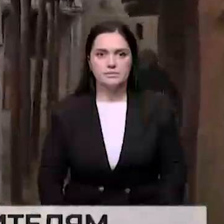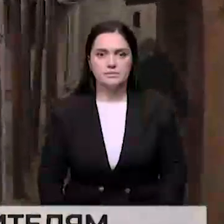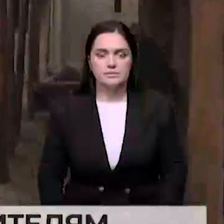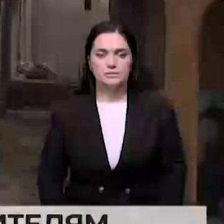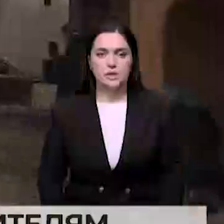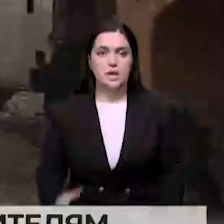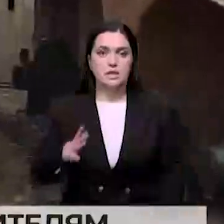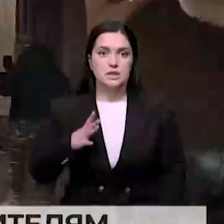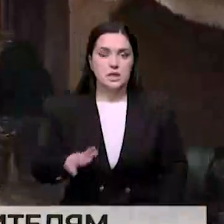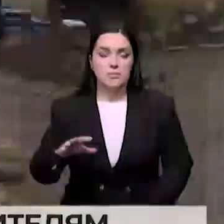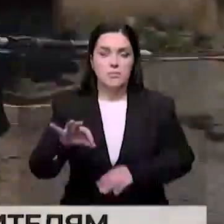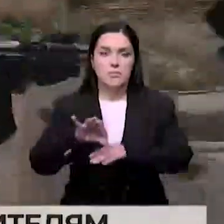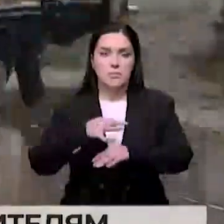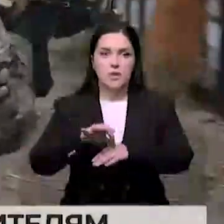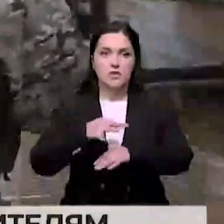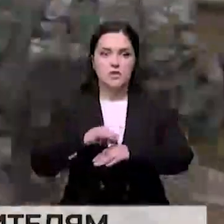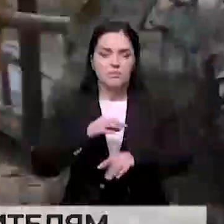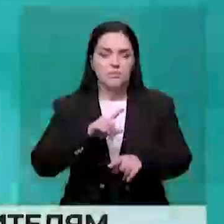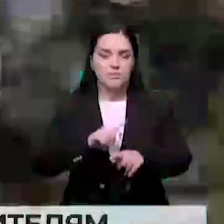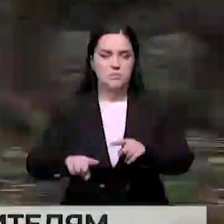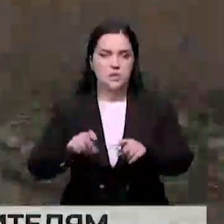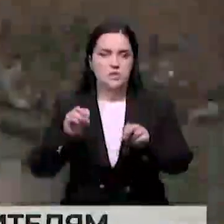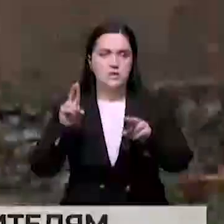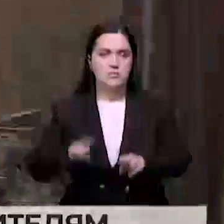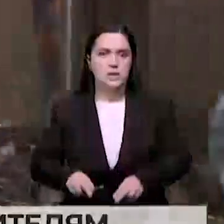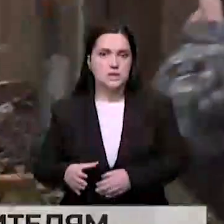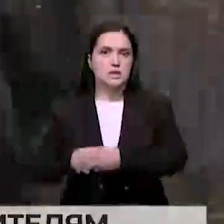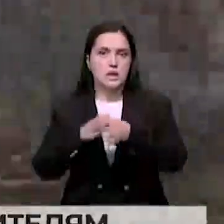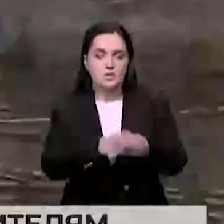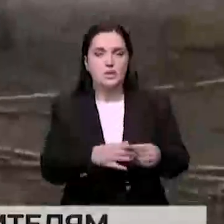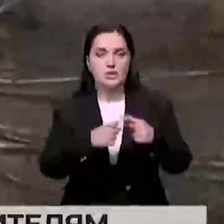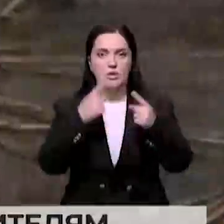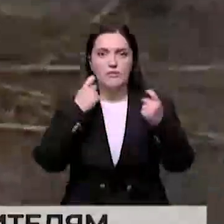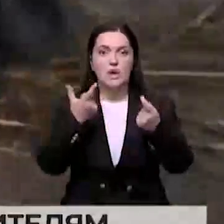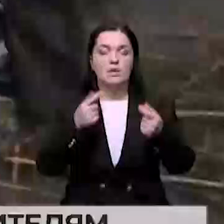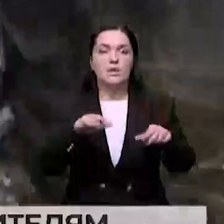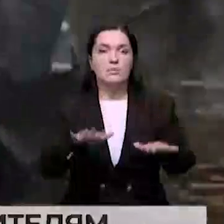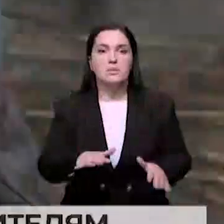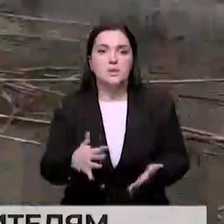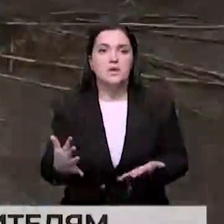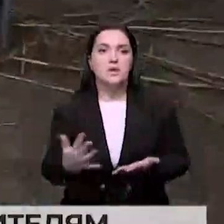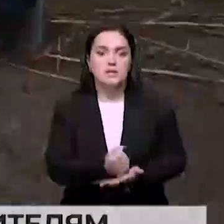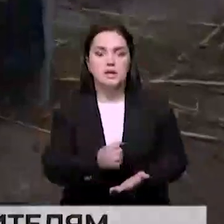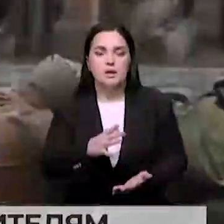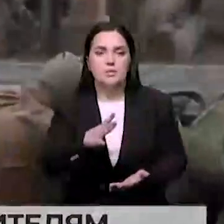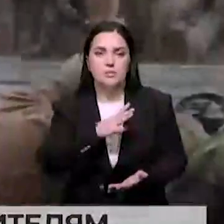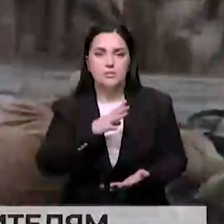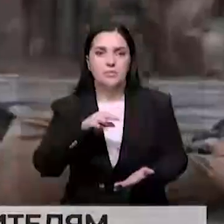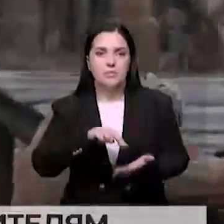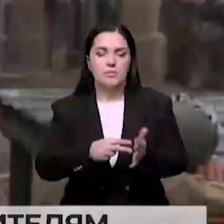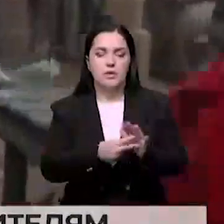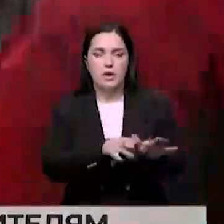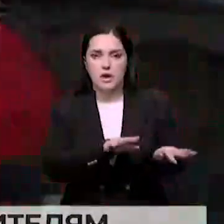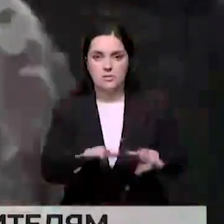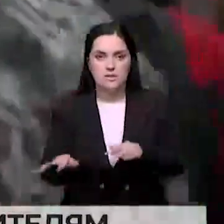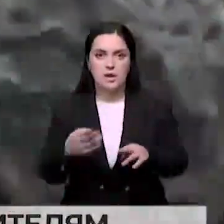Терпеть такие пытки заложникам пришлось недолго. Спецназ, обладая точной информацией о их местонахождении, провел тщательно спланированную